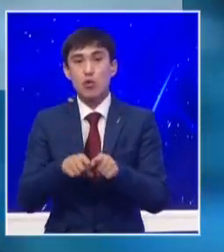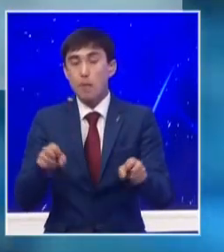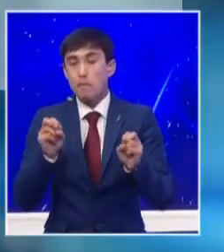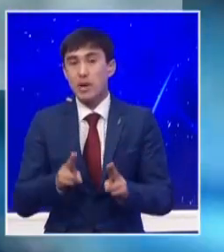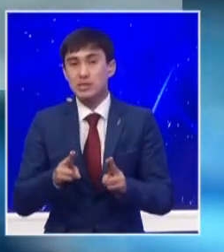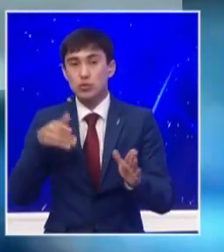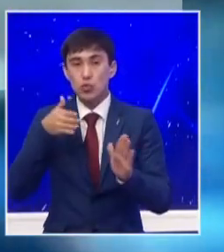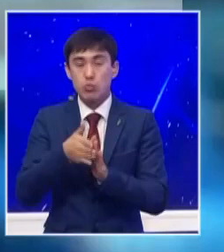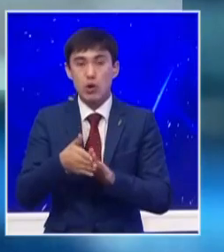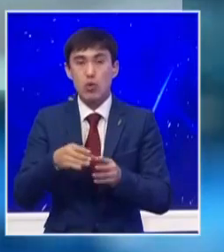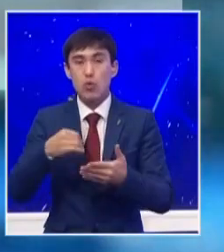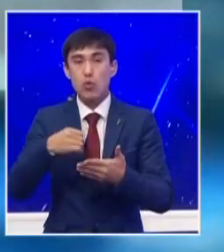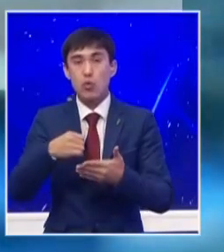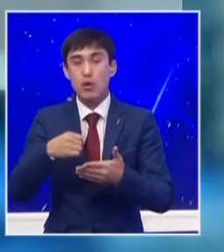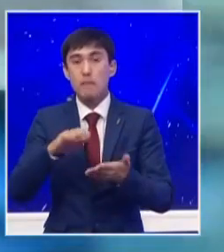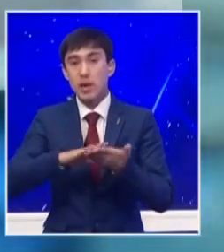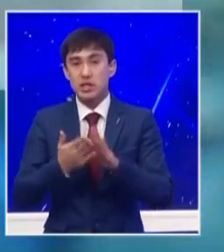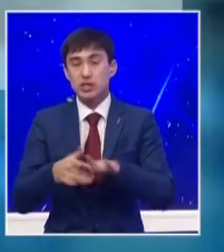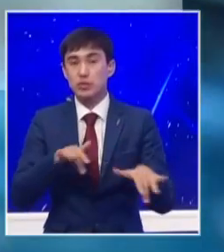воспринято укоренившееся